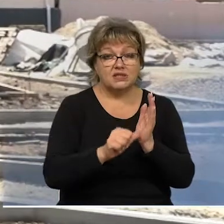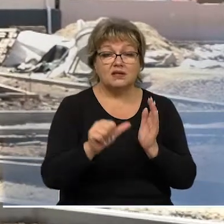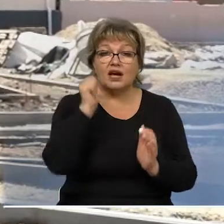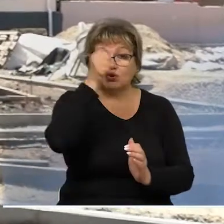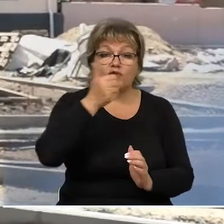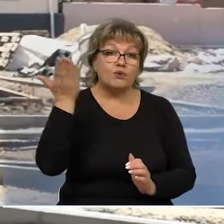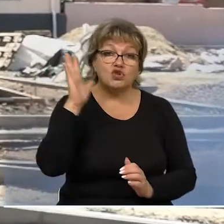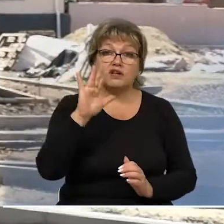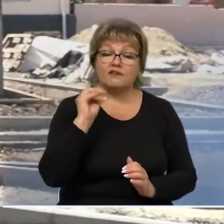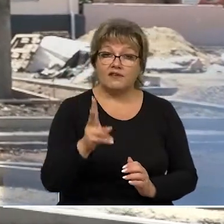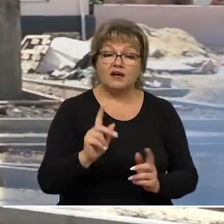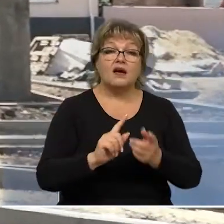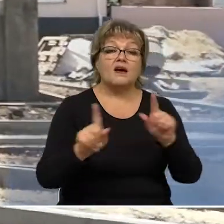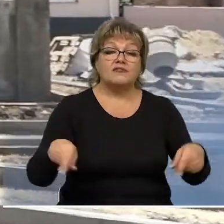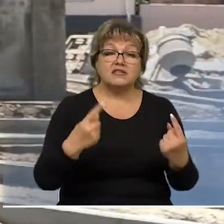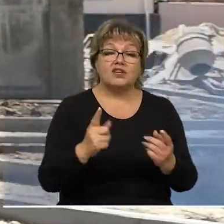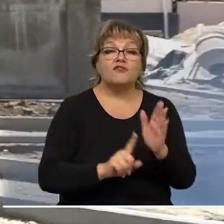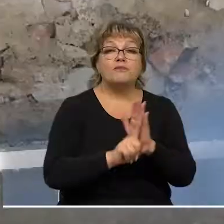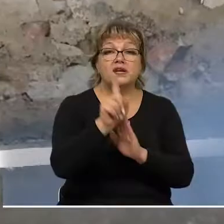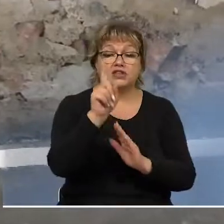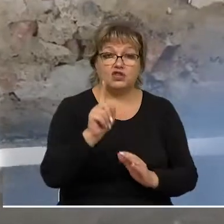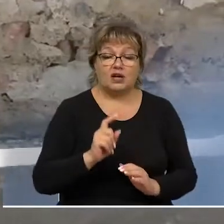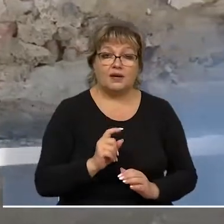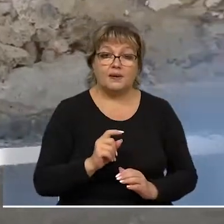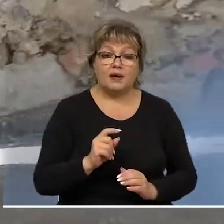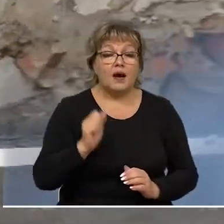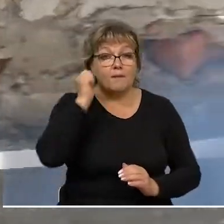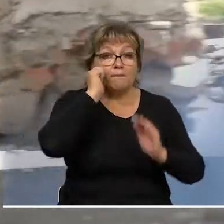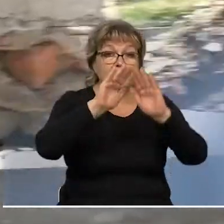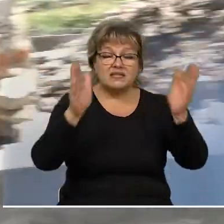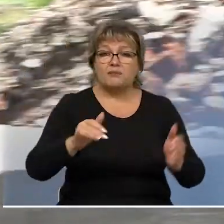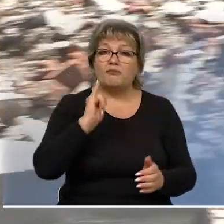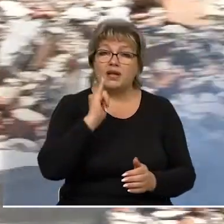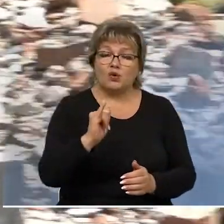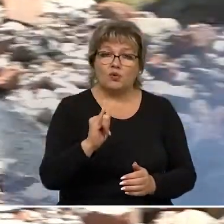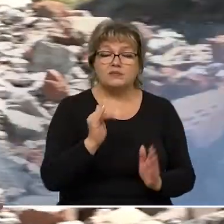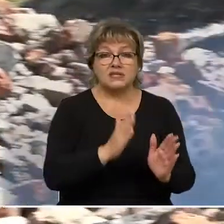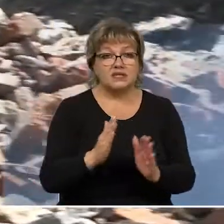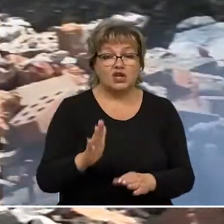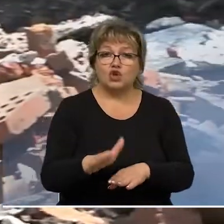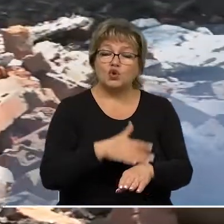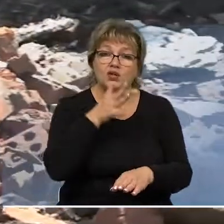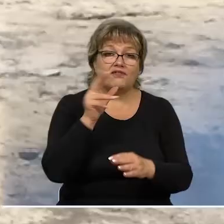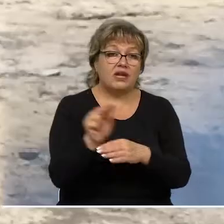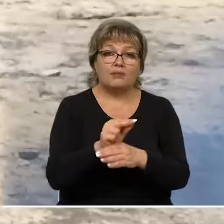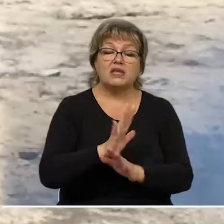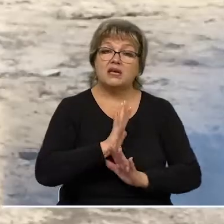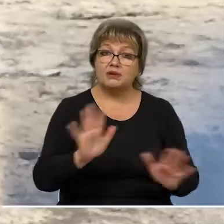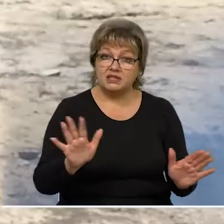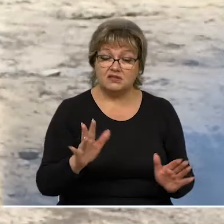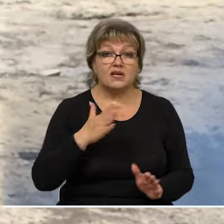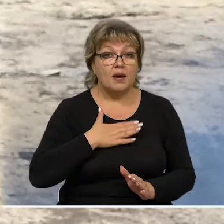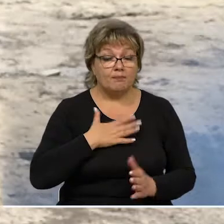фотографиям 60-х годов прошлого века восстанавливая его первоначальный вид постамент в очень плохом состоянии долгое время он не